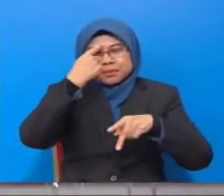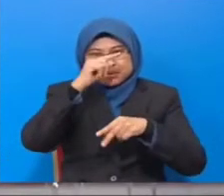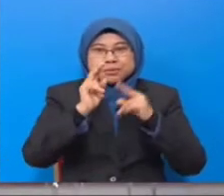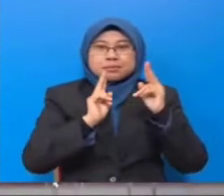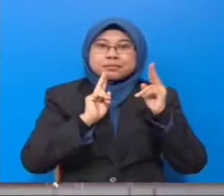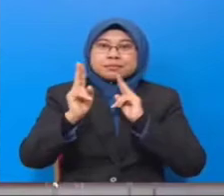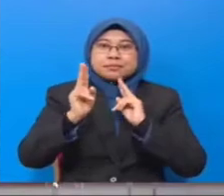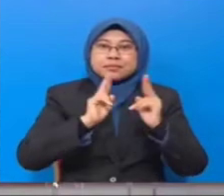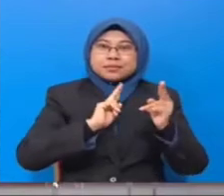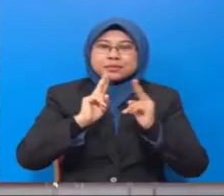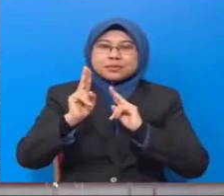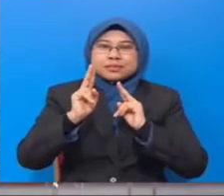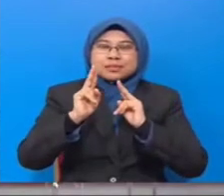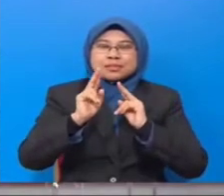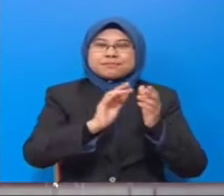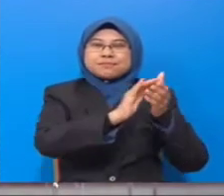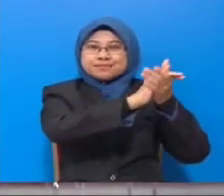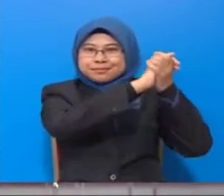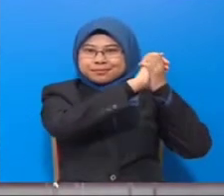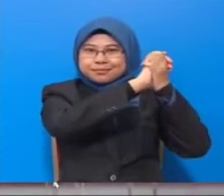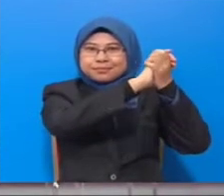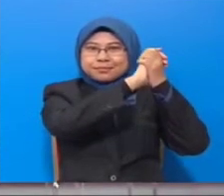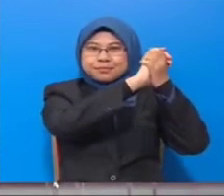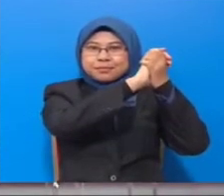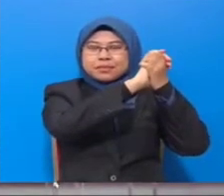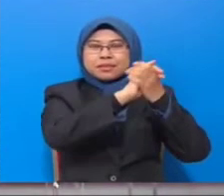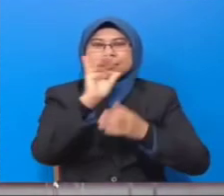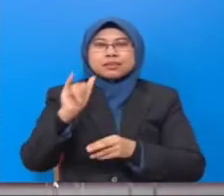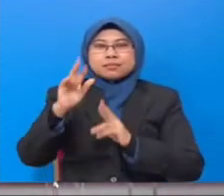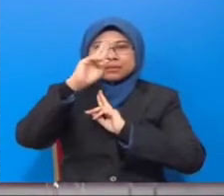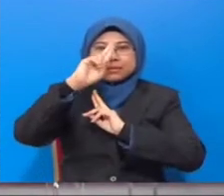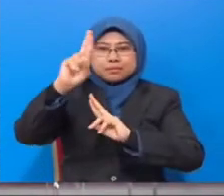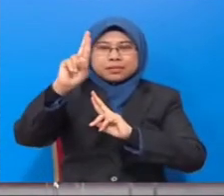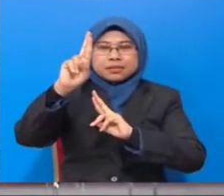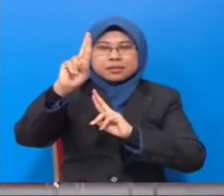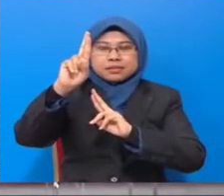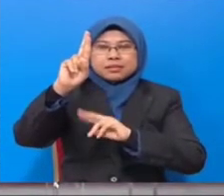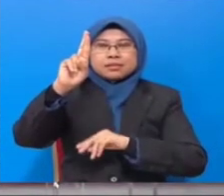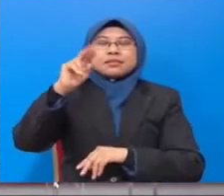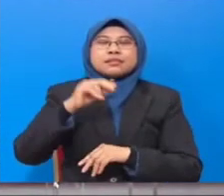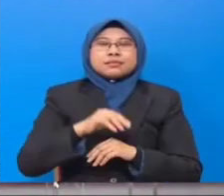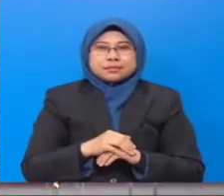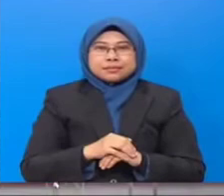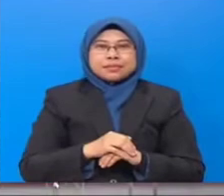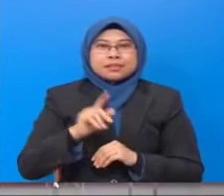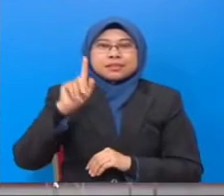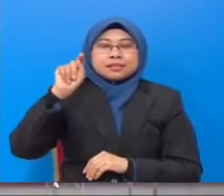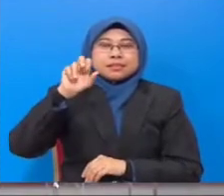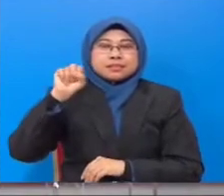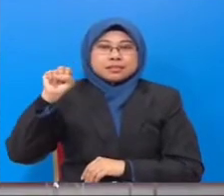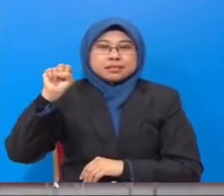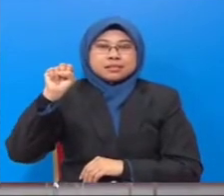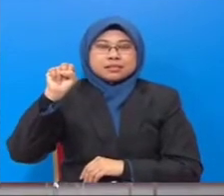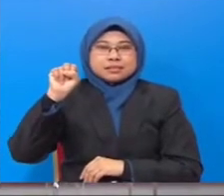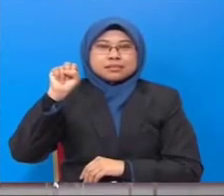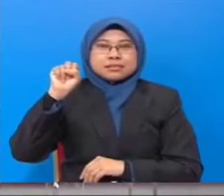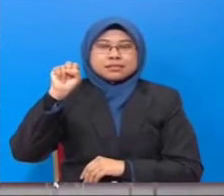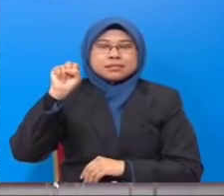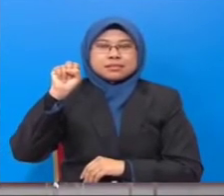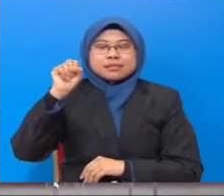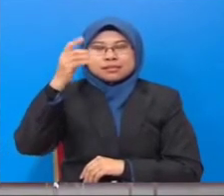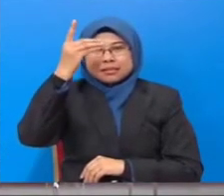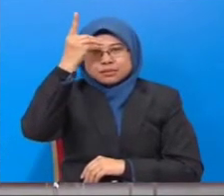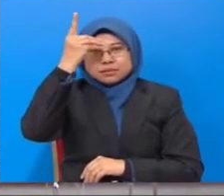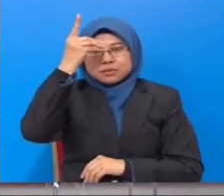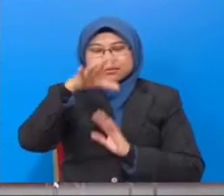mengucapkan sekalung tahniah Kepada yang terhormat Tan Sri dato' Sri utama Dr Rais yatim atas